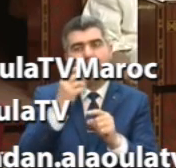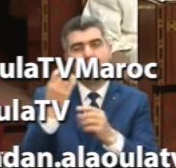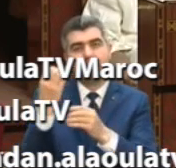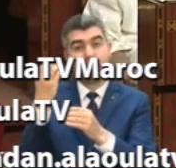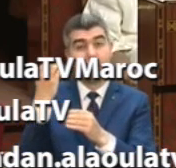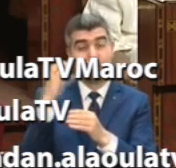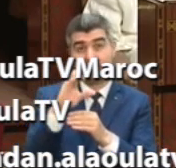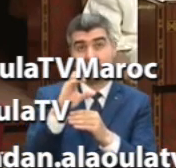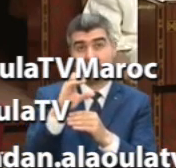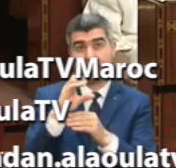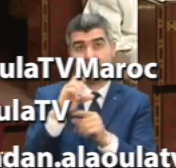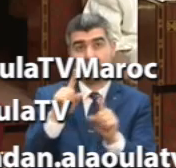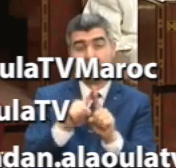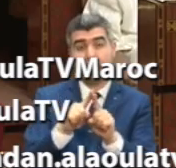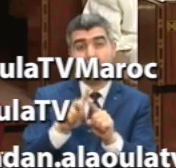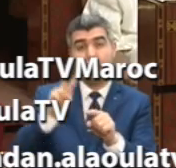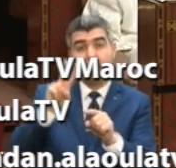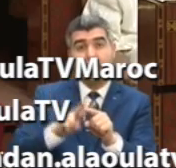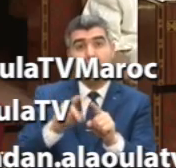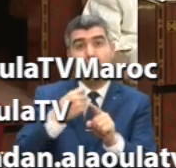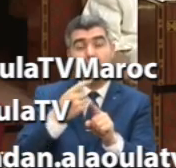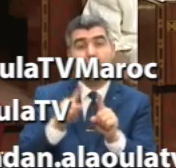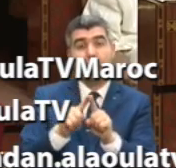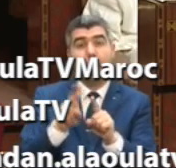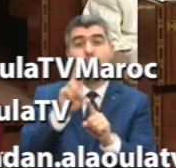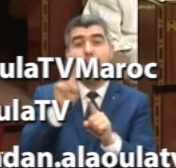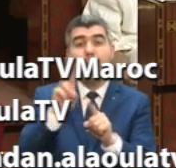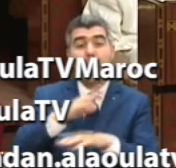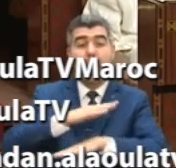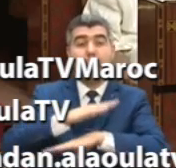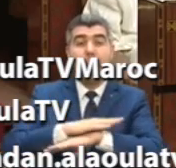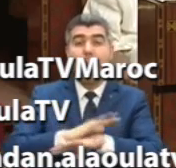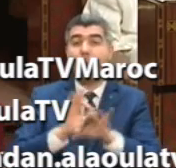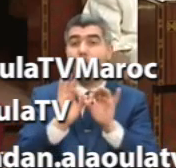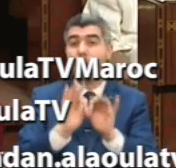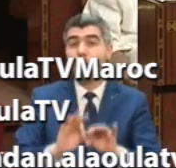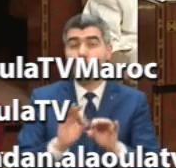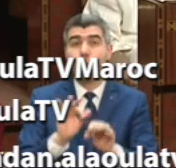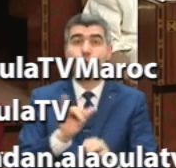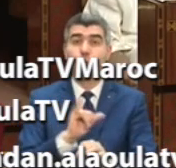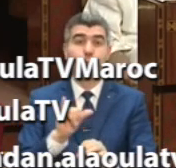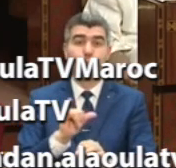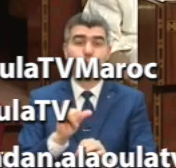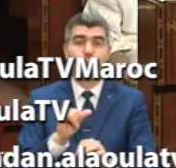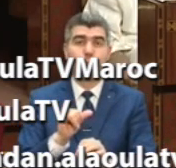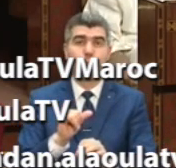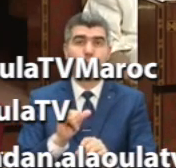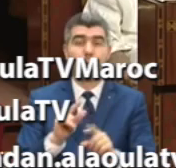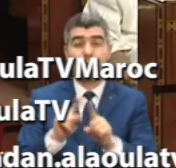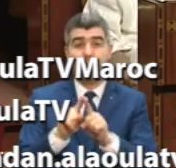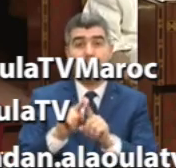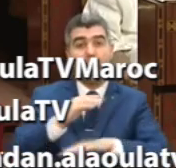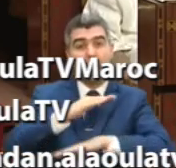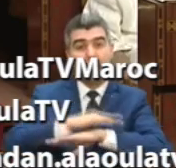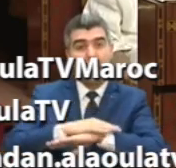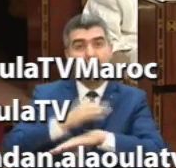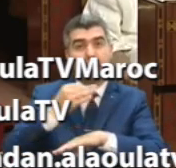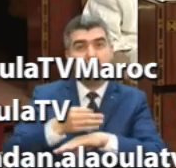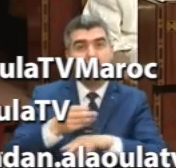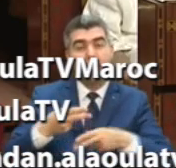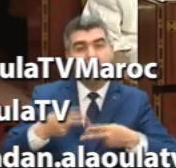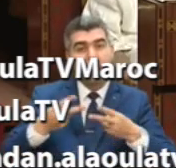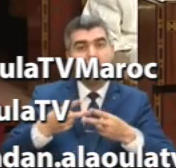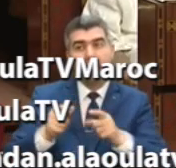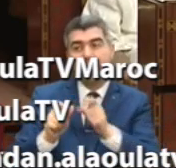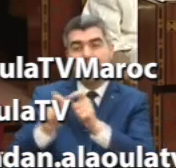بالواقع. واش الا ما نوقروش المؤسسه الملكيه اليوم في البلاد شنو بقى لنا ما نوقرو؟ ثانيا، واش هذه هي الاخلاق والقيم اللي تربوا عليها